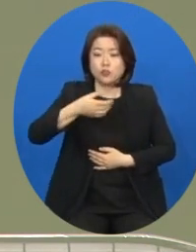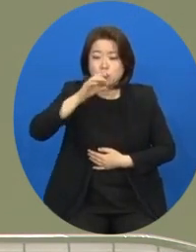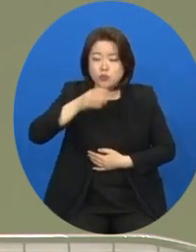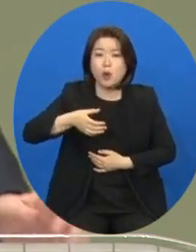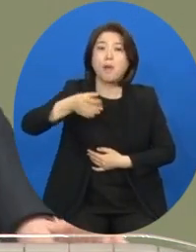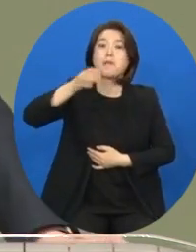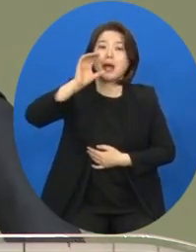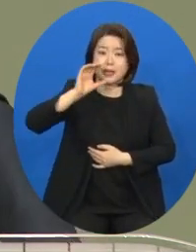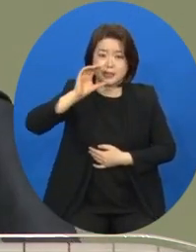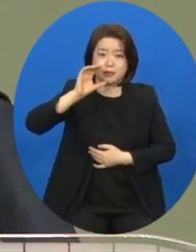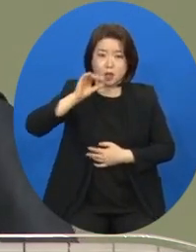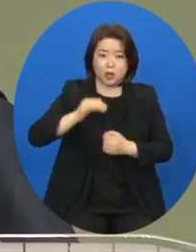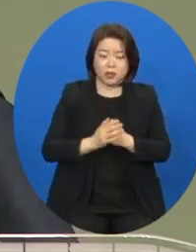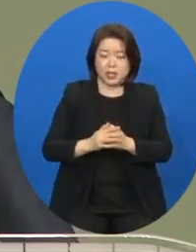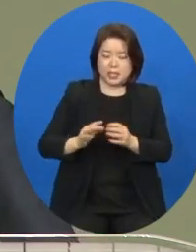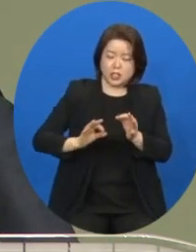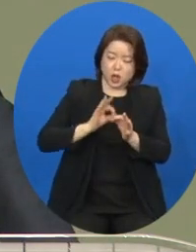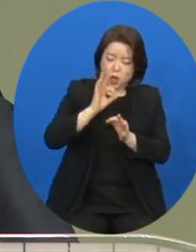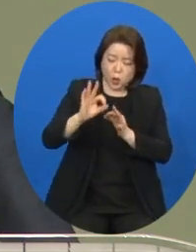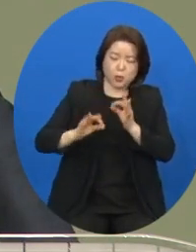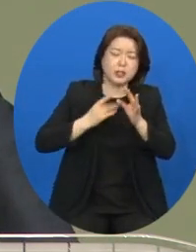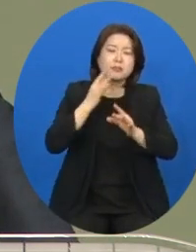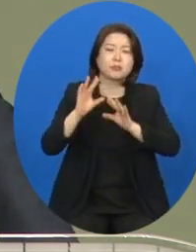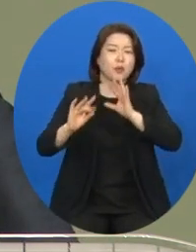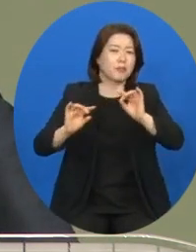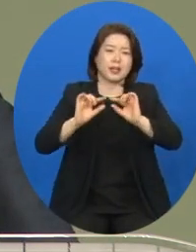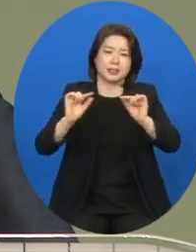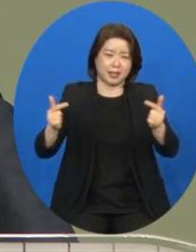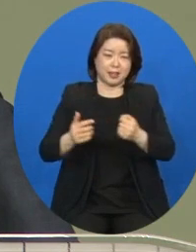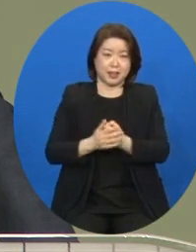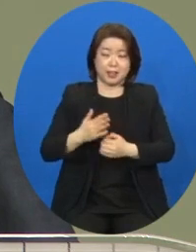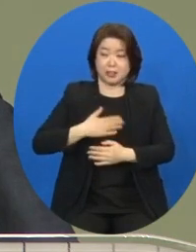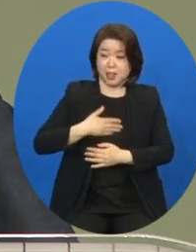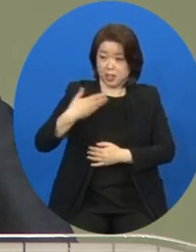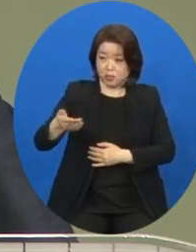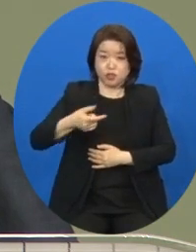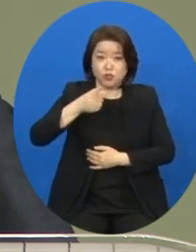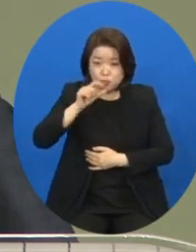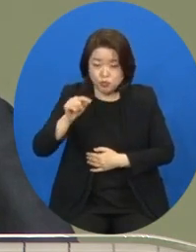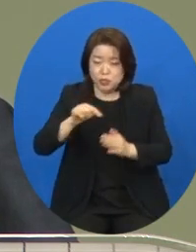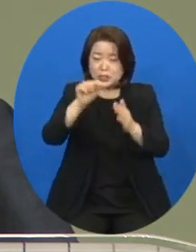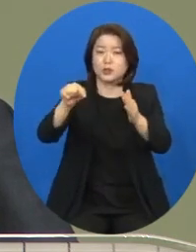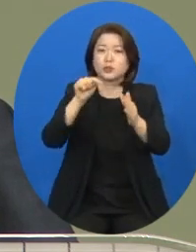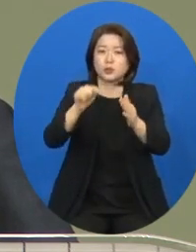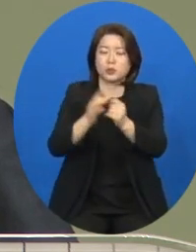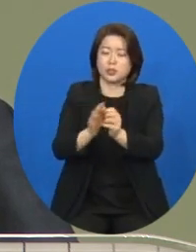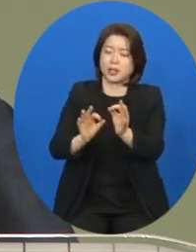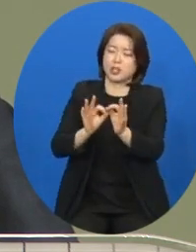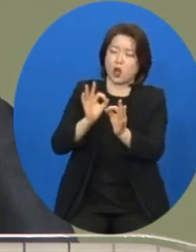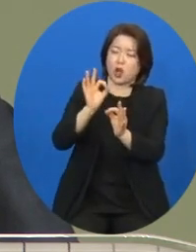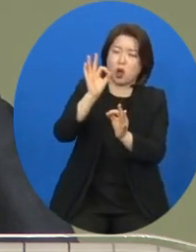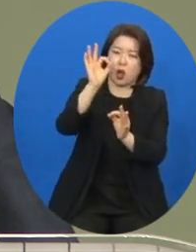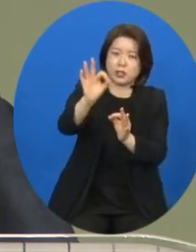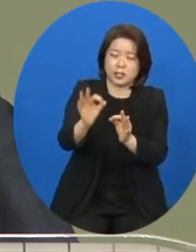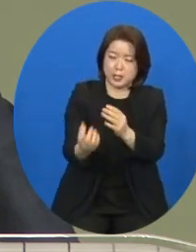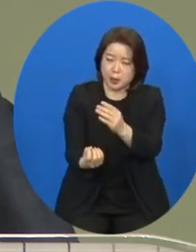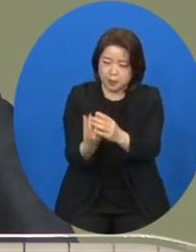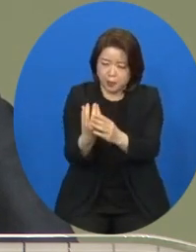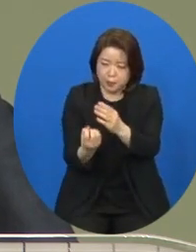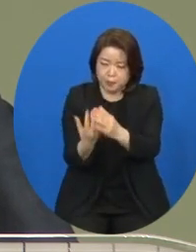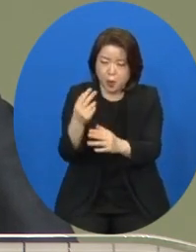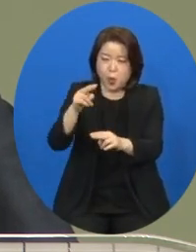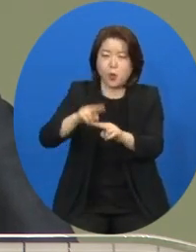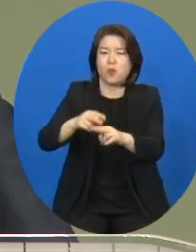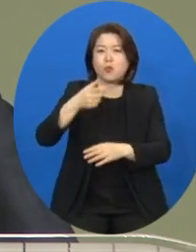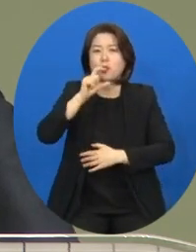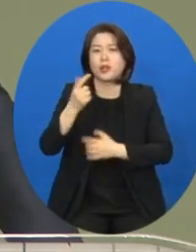자는 영원히 목마르지 아니하리니 내가 주는 물은 그 속에서 영생하도록 솟아나는